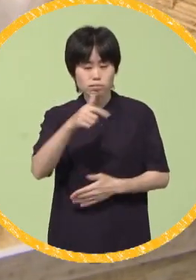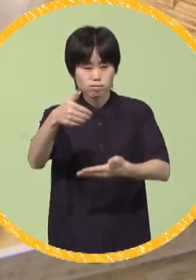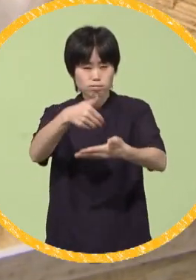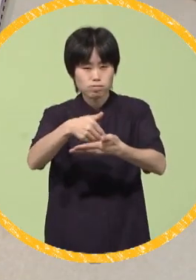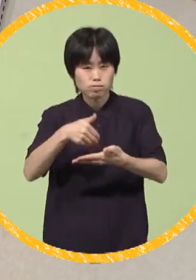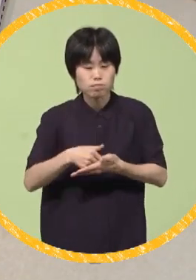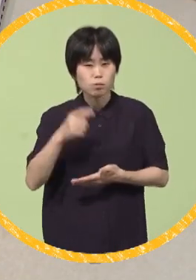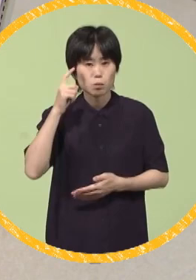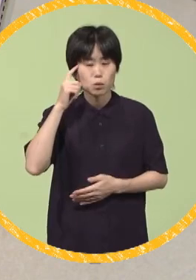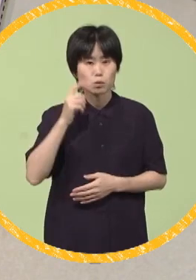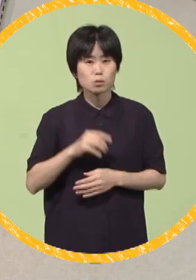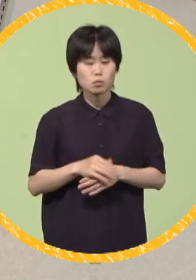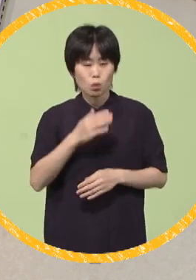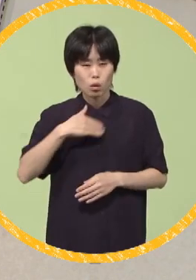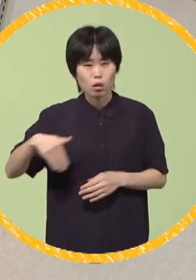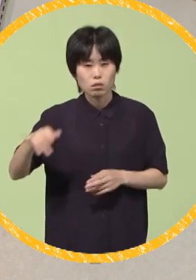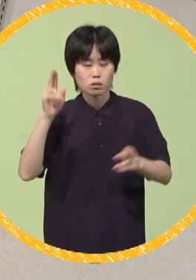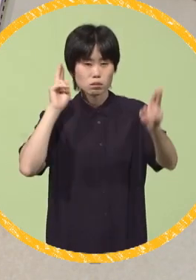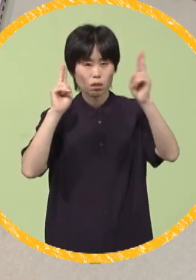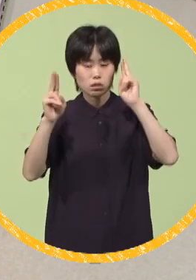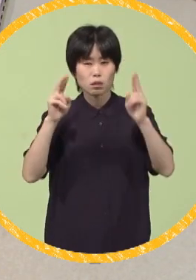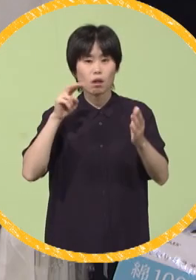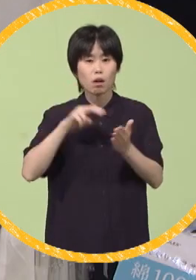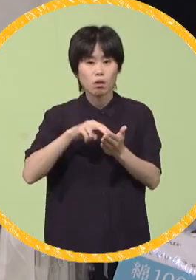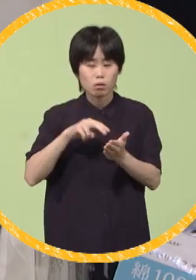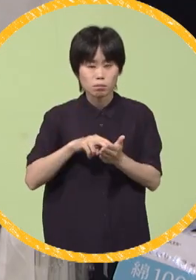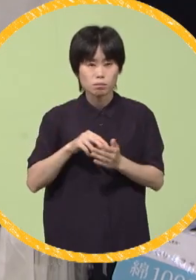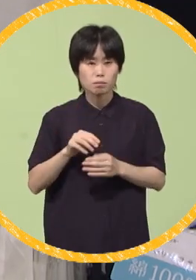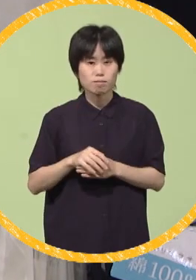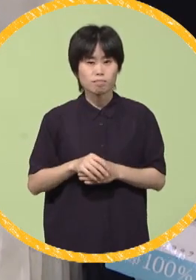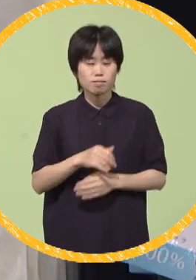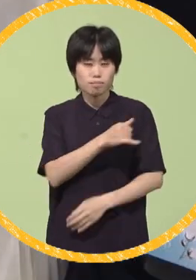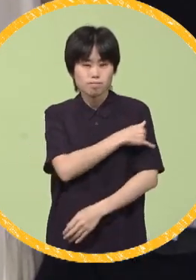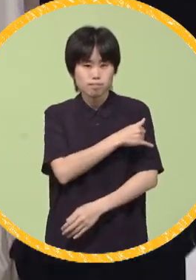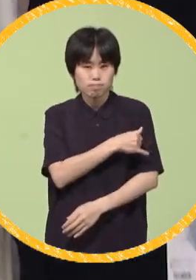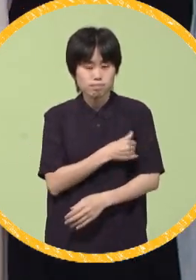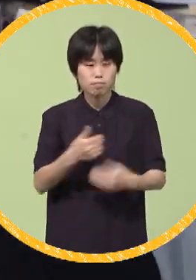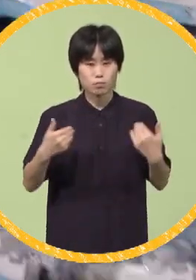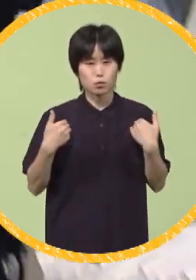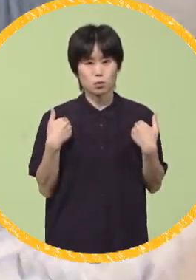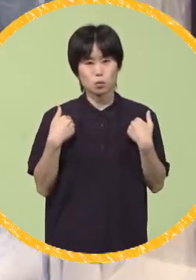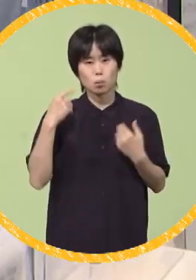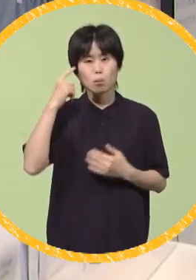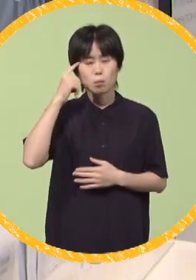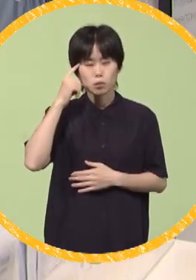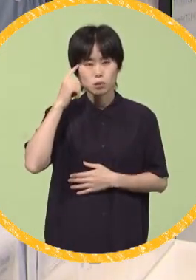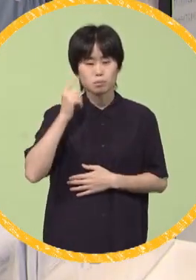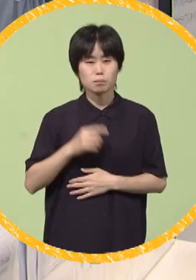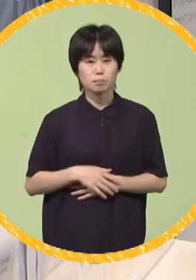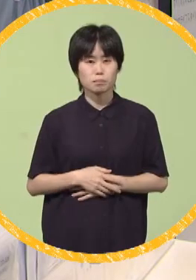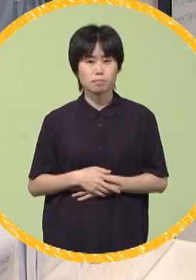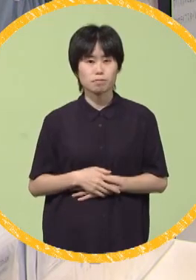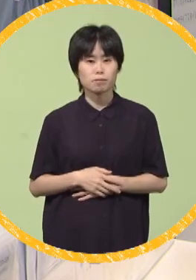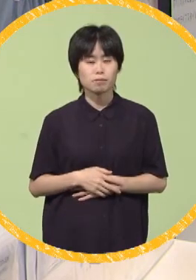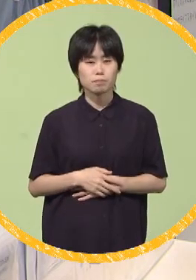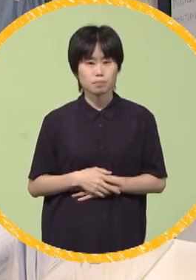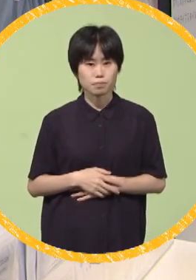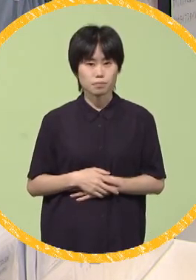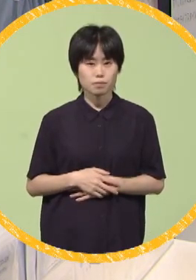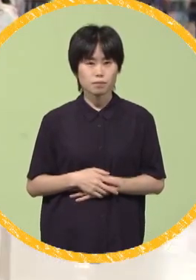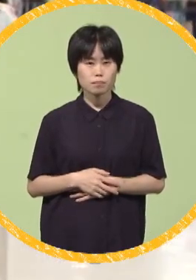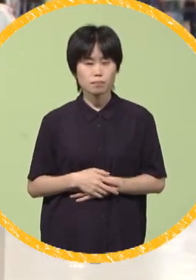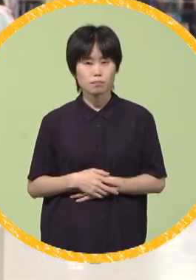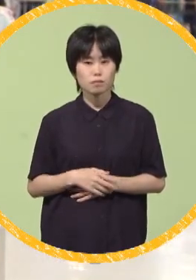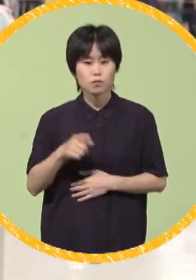らっしゃいますし、私たち企業としても非常に役に立たなければいけないと思いもありながら、チャンスがある商品だと思いまして